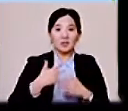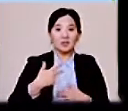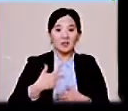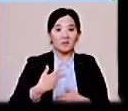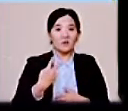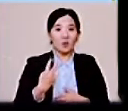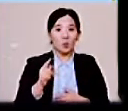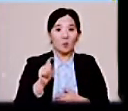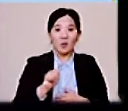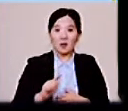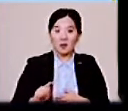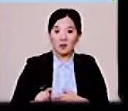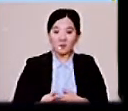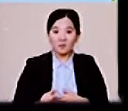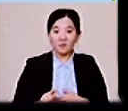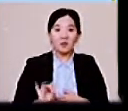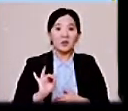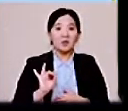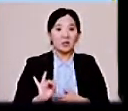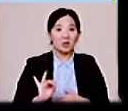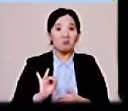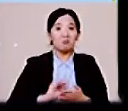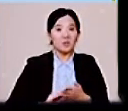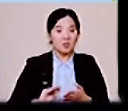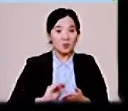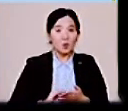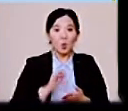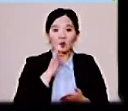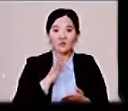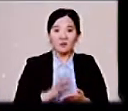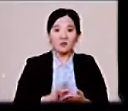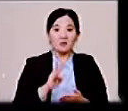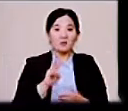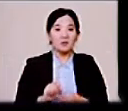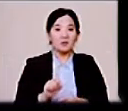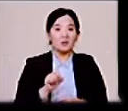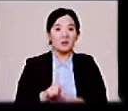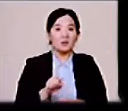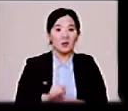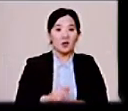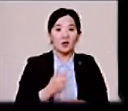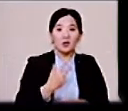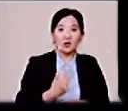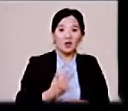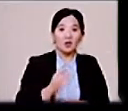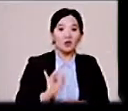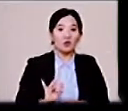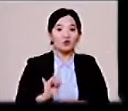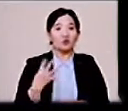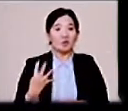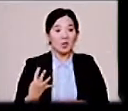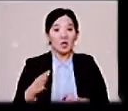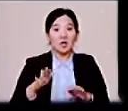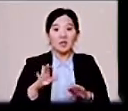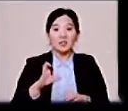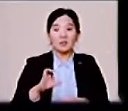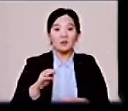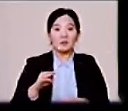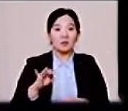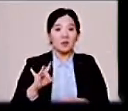32 параграф и письменно ответить на задания 3 и 4, расположенные